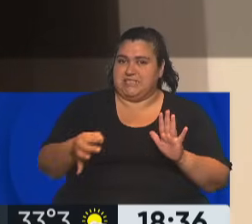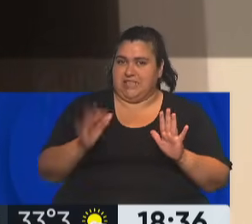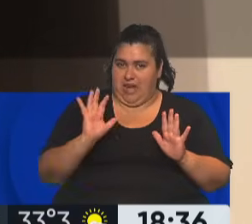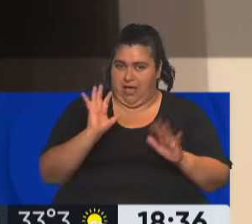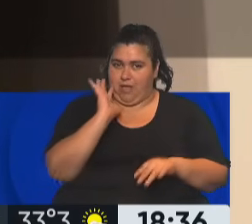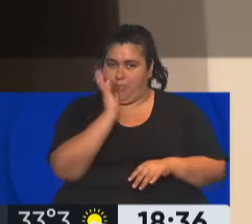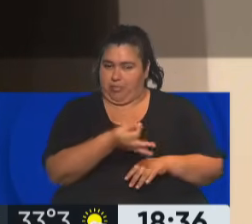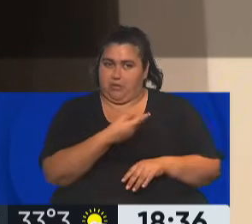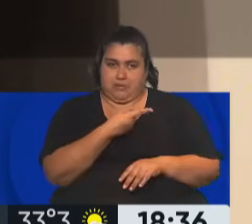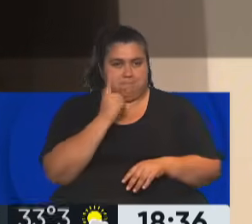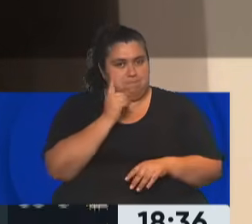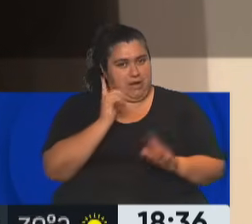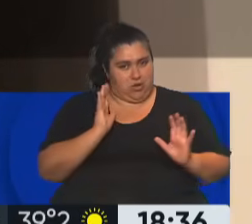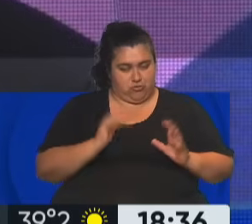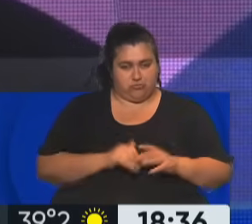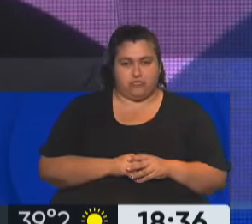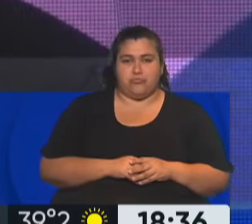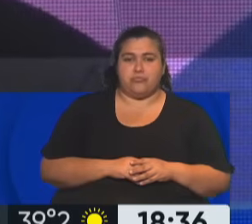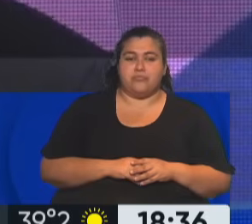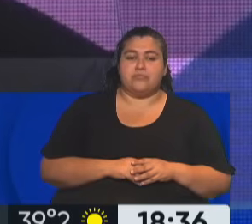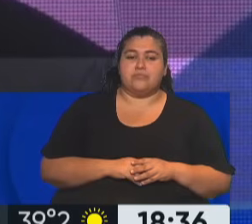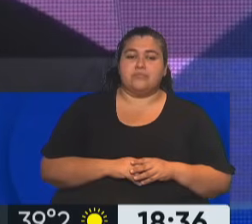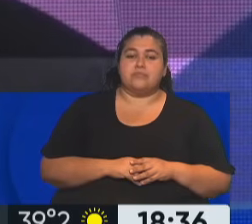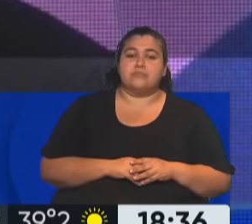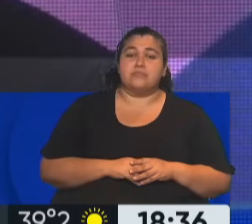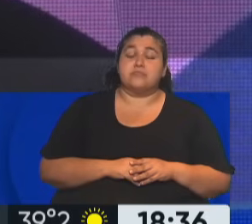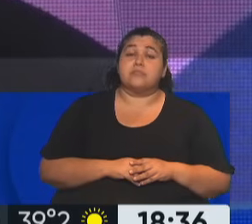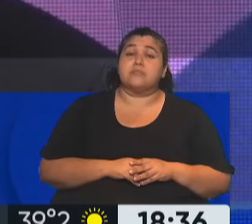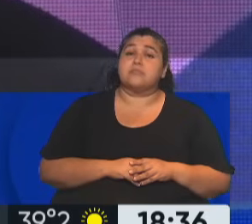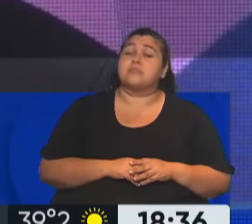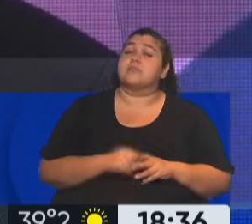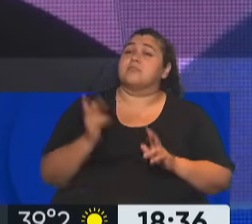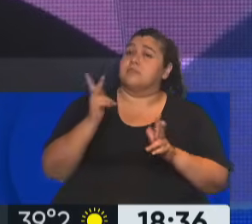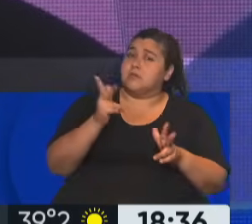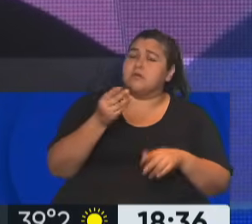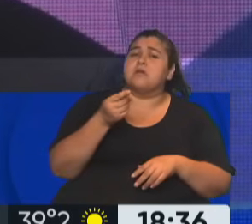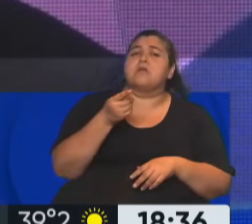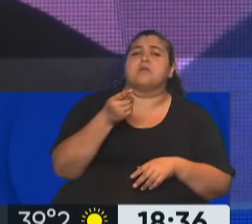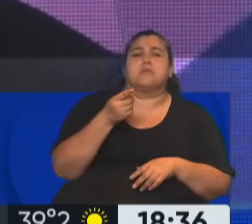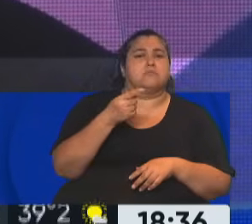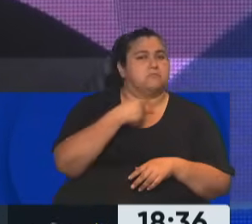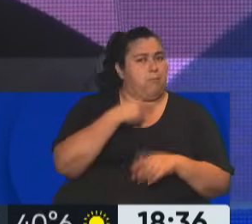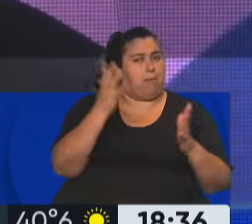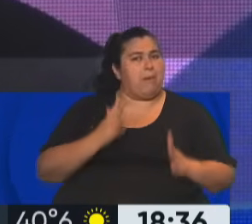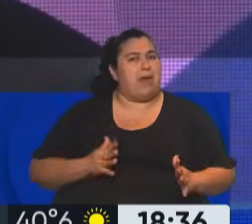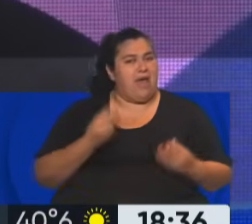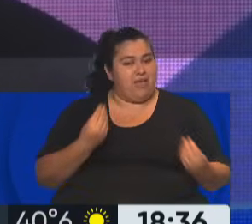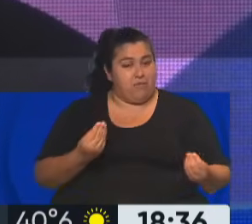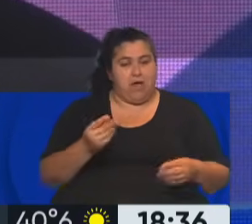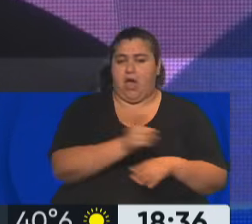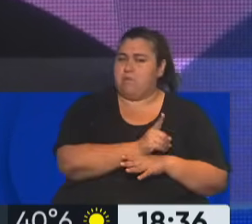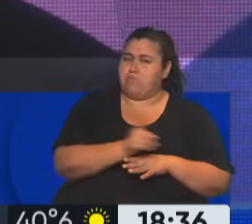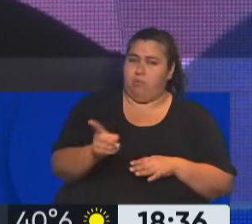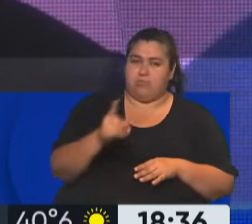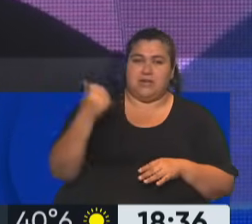I mean, that's a very risky posture. I mean, 至于你所提到的中国，希望在2027年就能